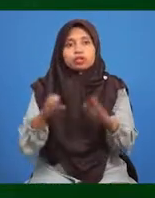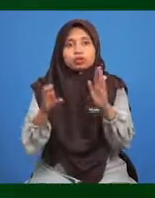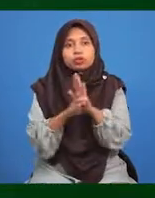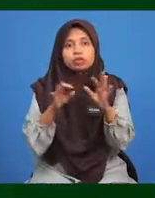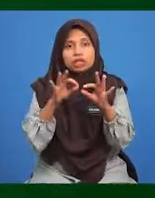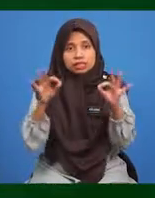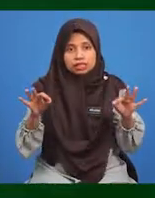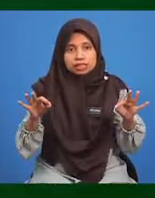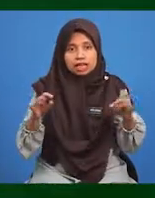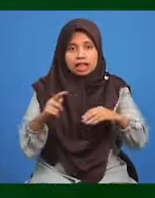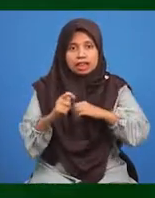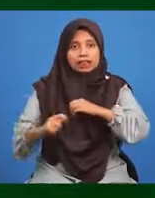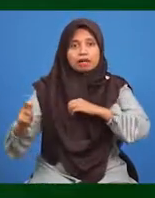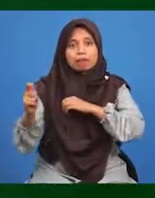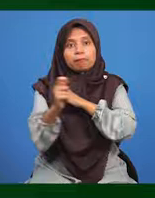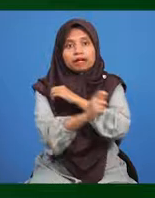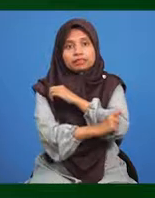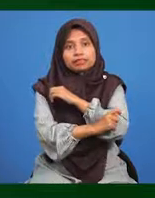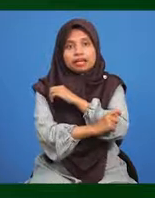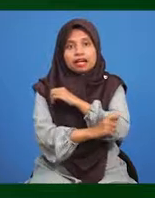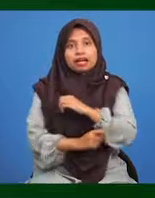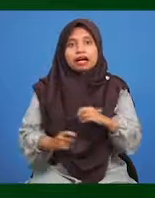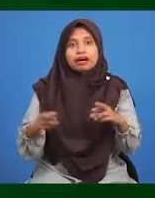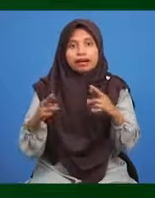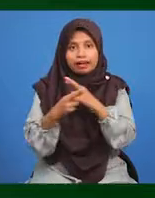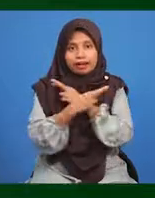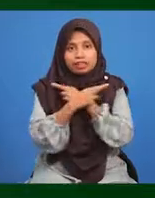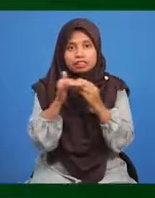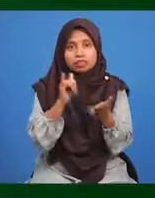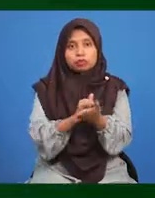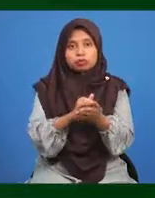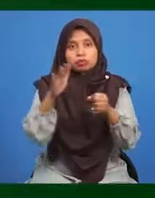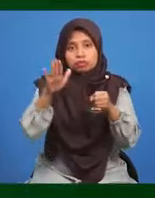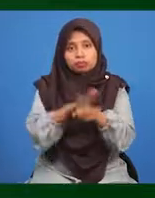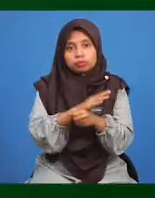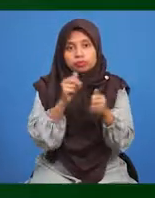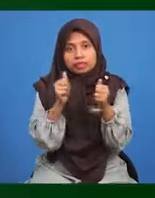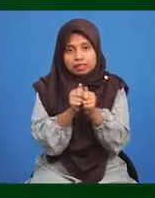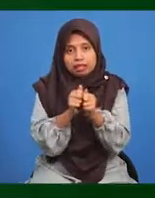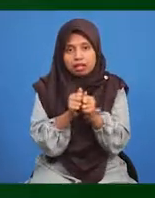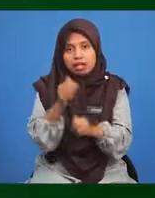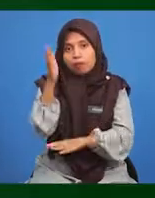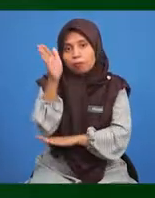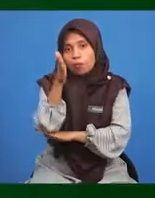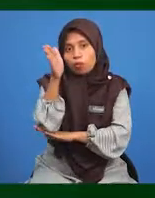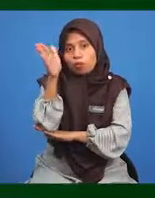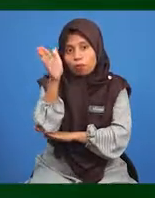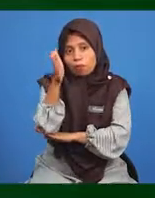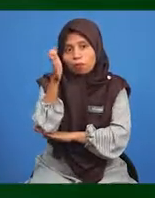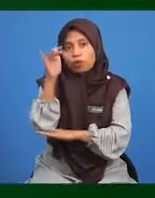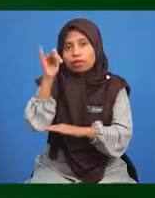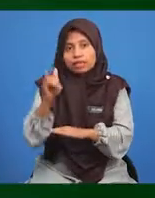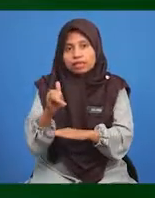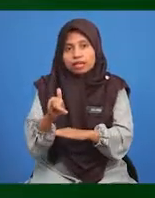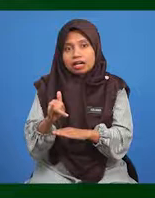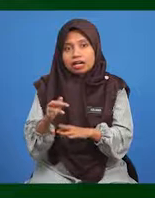ialah taman rekreasi itu dipenuhi dengan pokok-pokok yang rendang.